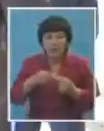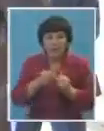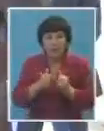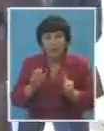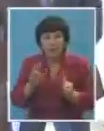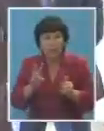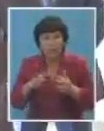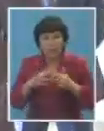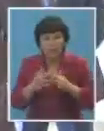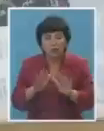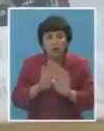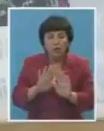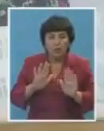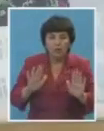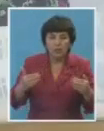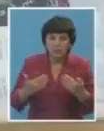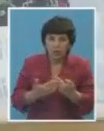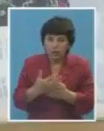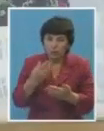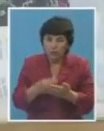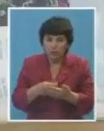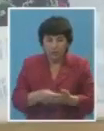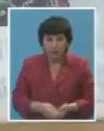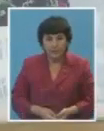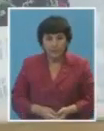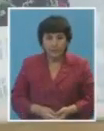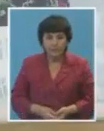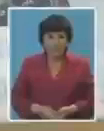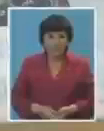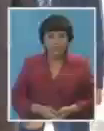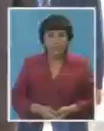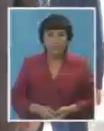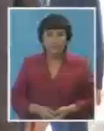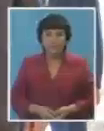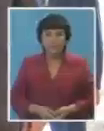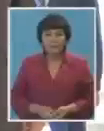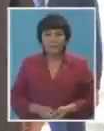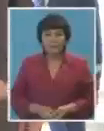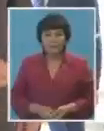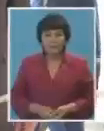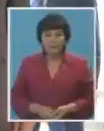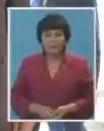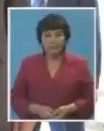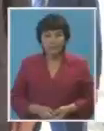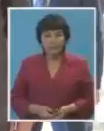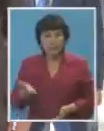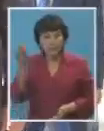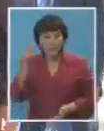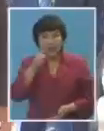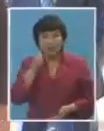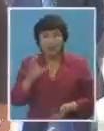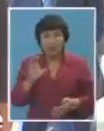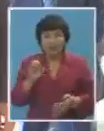Переметный ауылындағы өлкетану музейін жаңғыртуға қаржы құйған. Воркауда тоже 4 миллиона в прошлом году. Өткен жылы